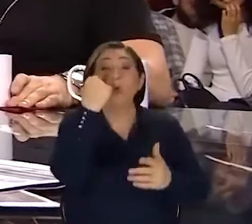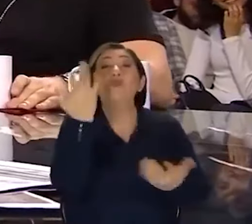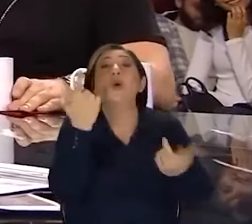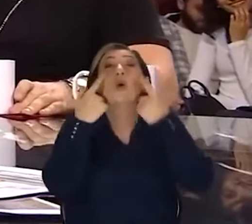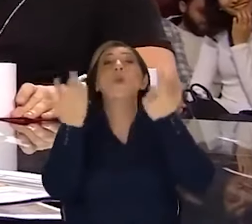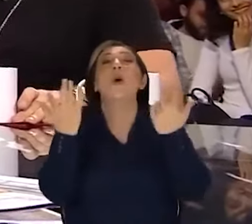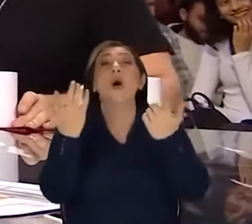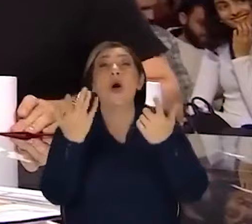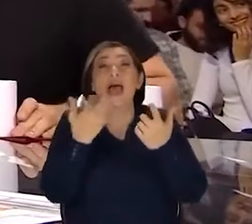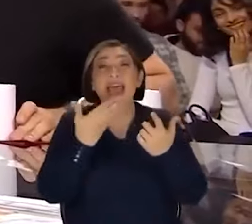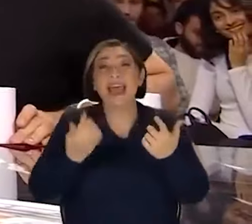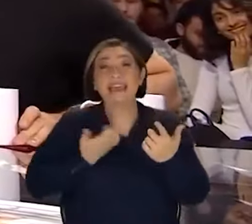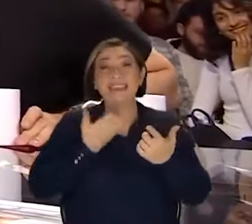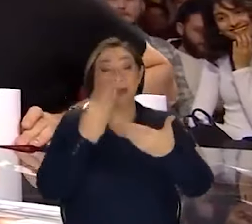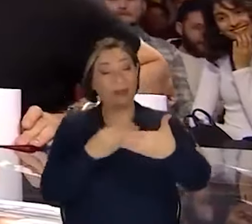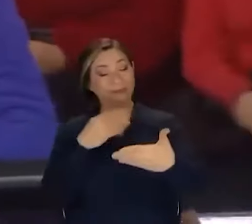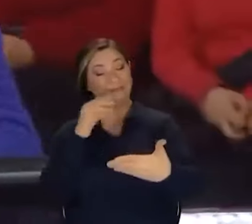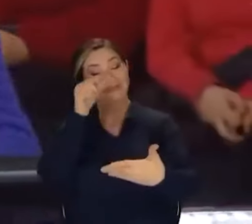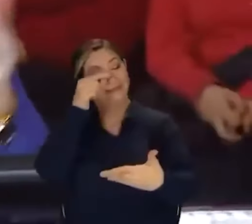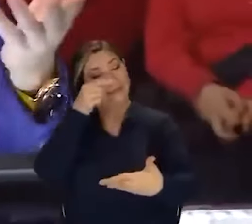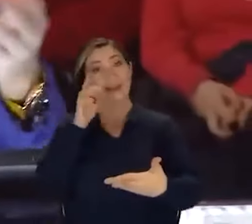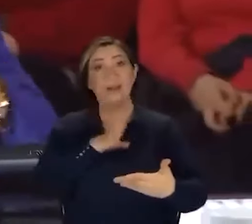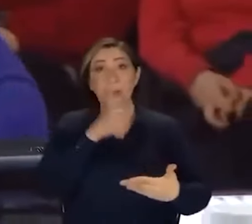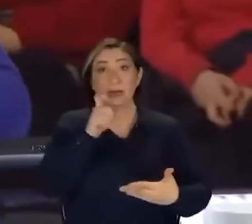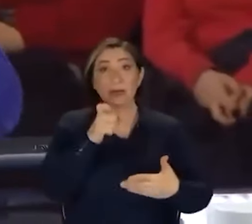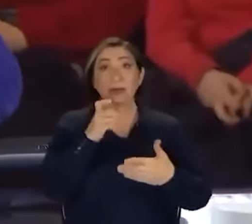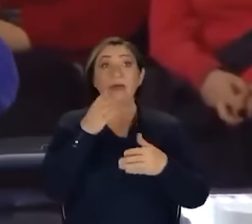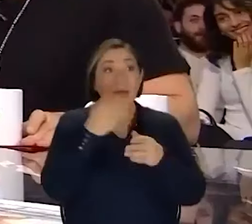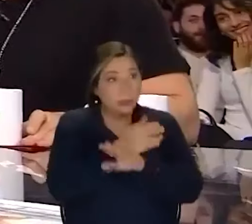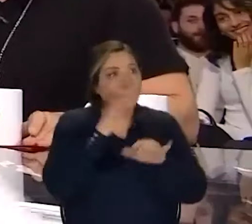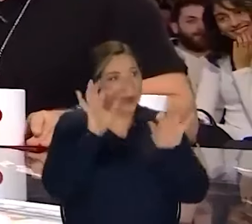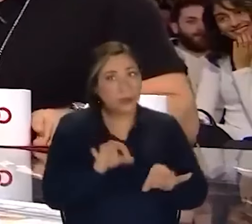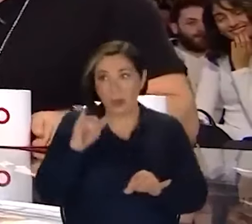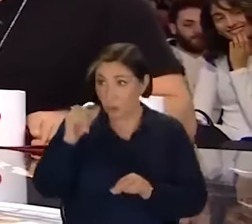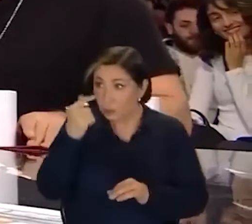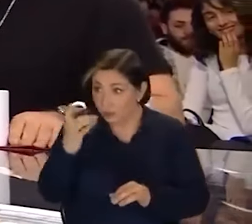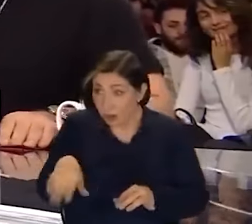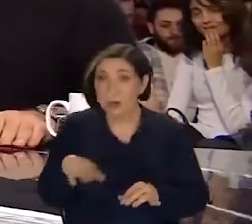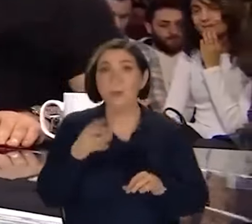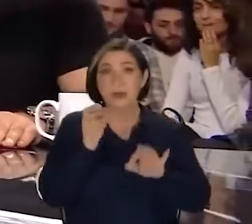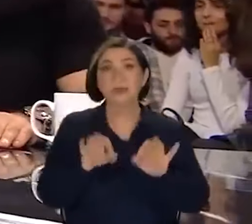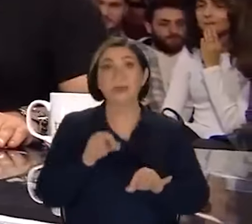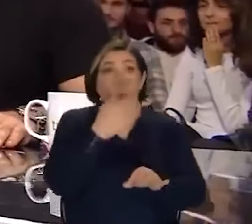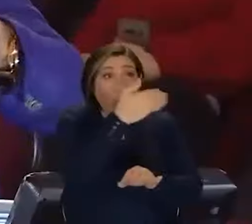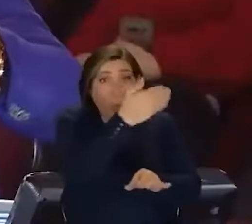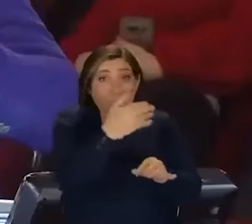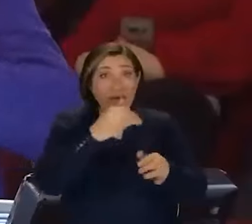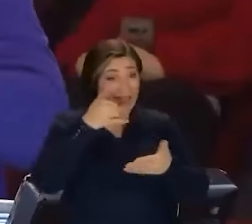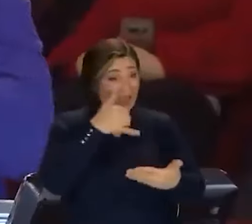görmüyor bari yakışıklı olayım ni numar yapıyorsun Var mı yakın gözün var maşallah